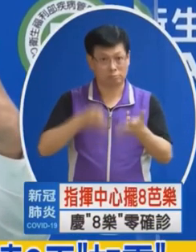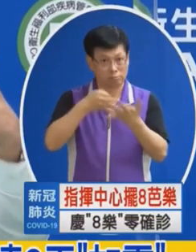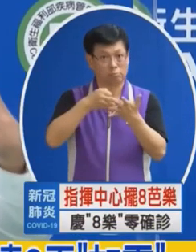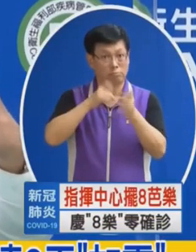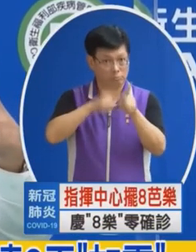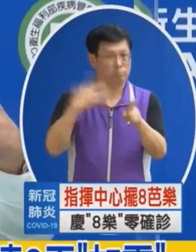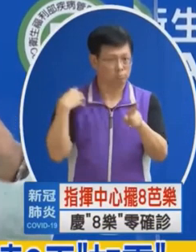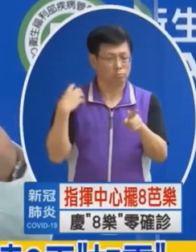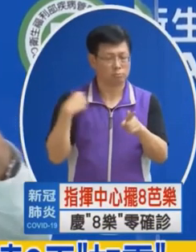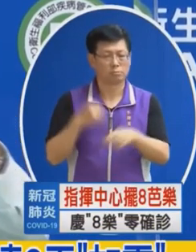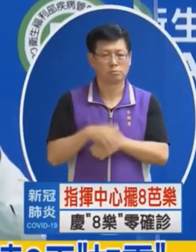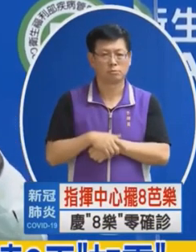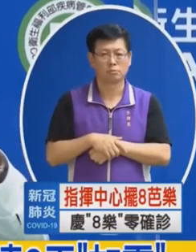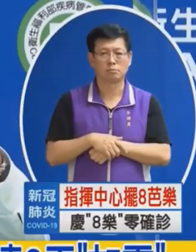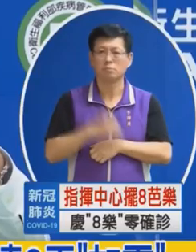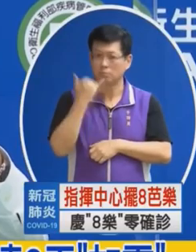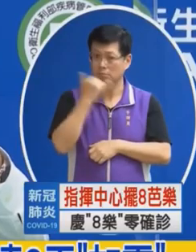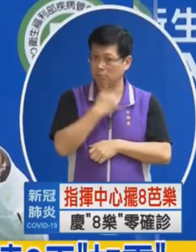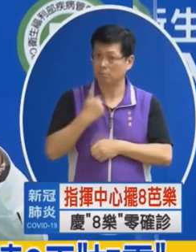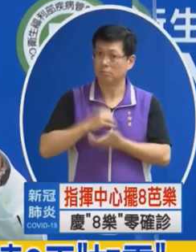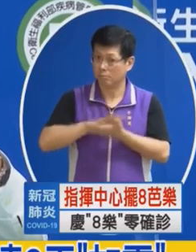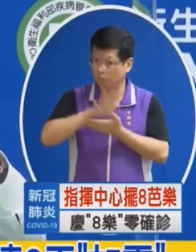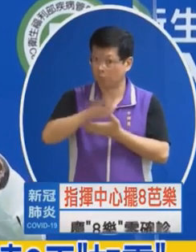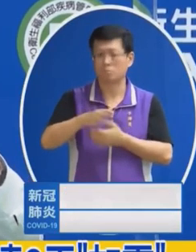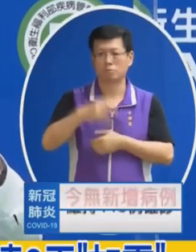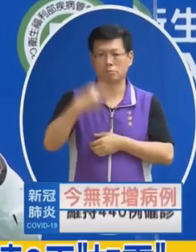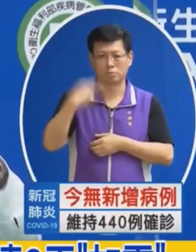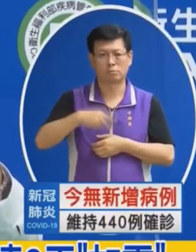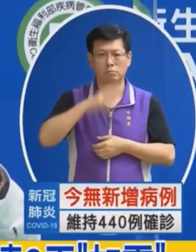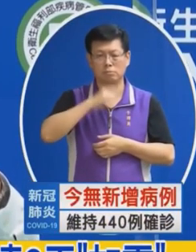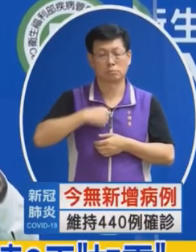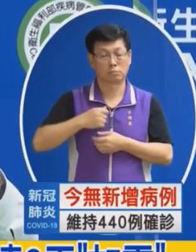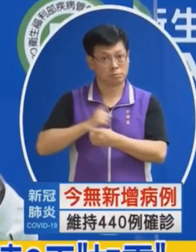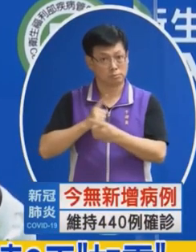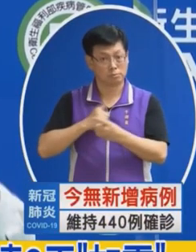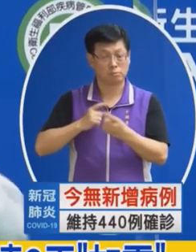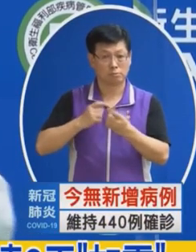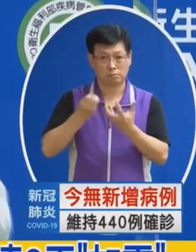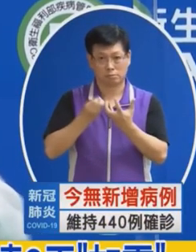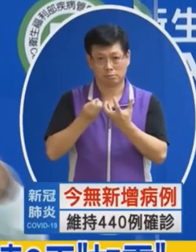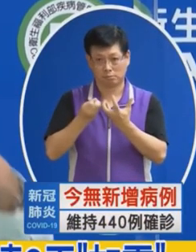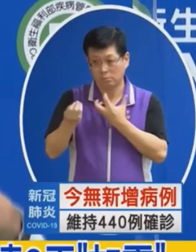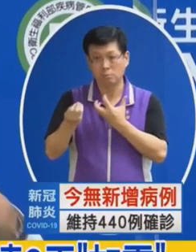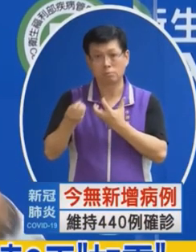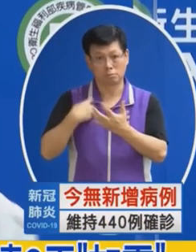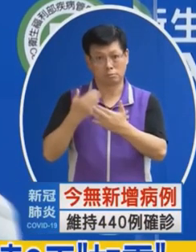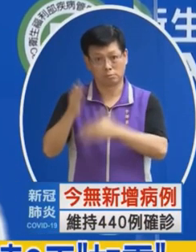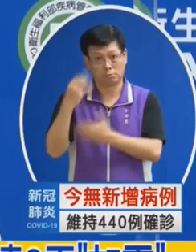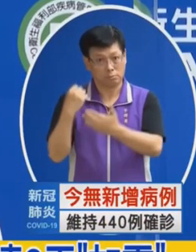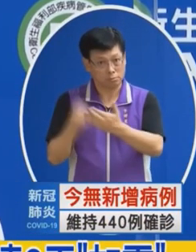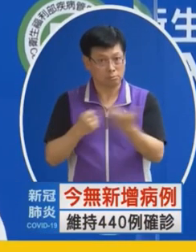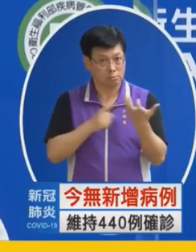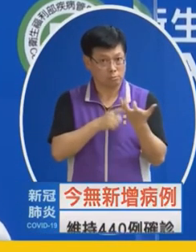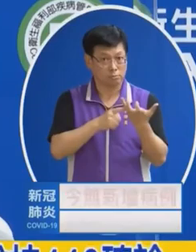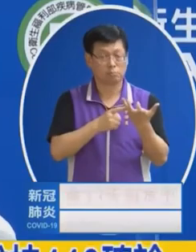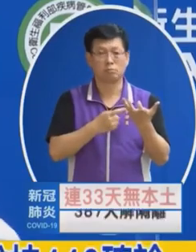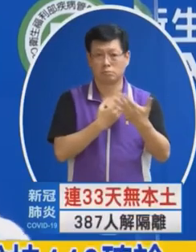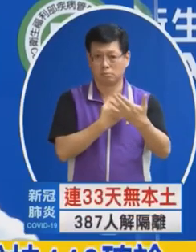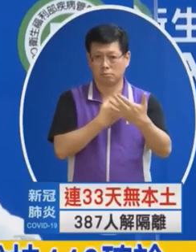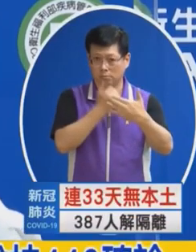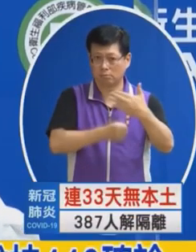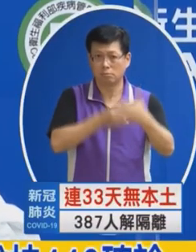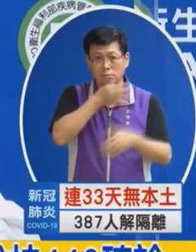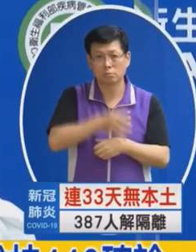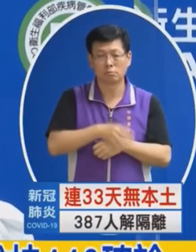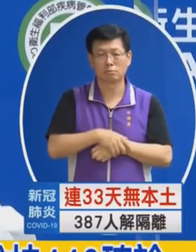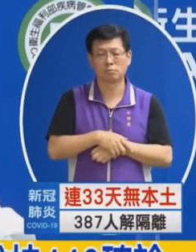制继续做，那可能将来就是会我们定额的征用，然后就有剩下一定的额度，那可